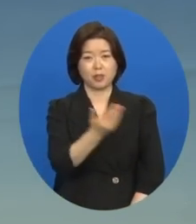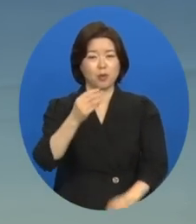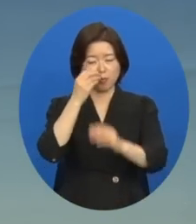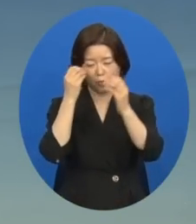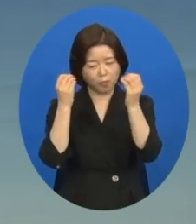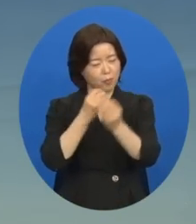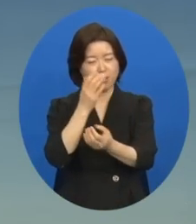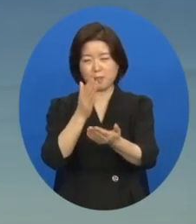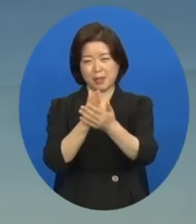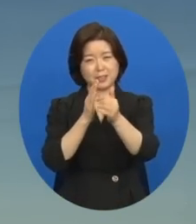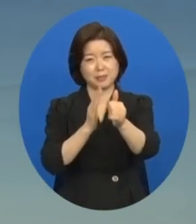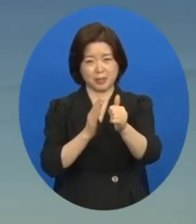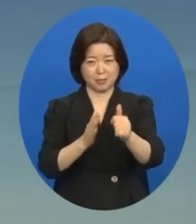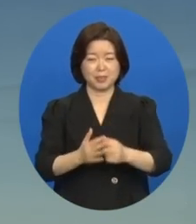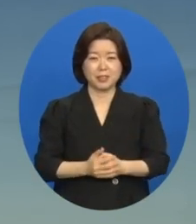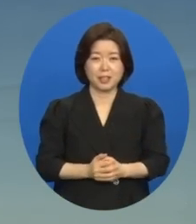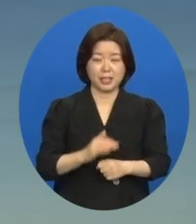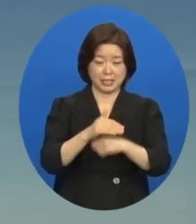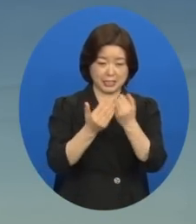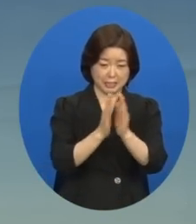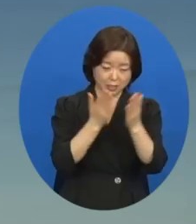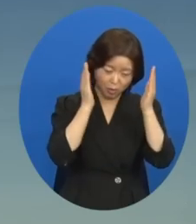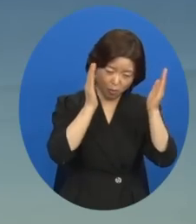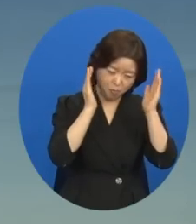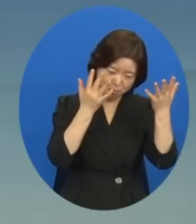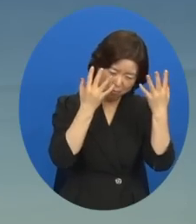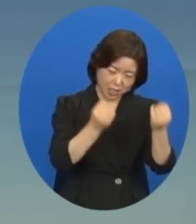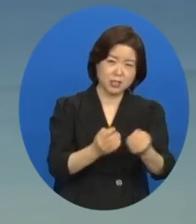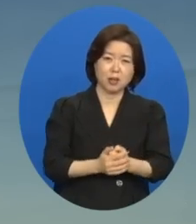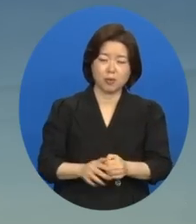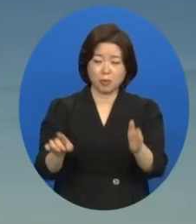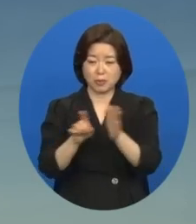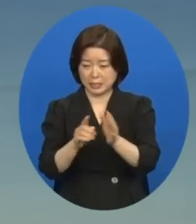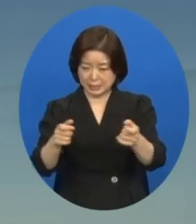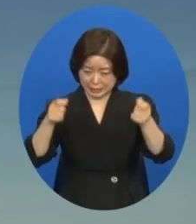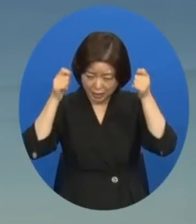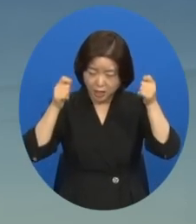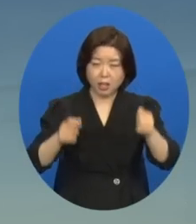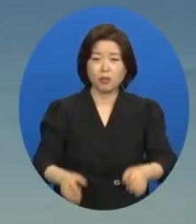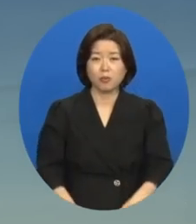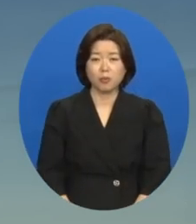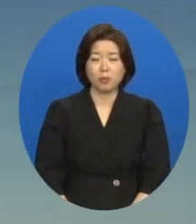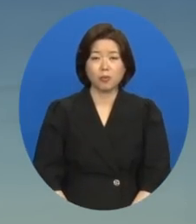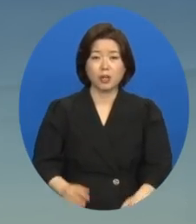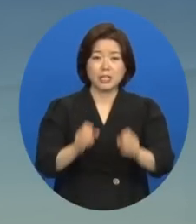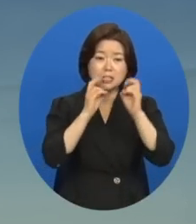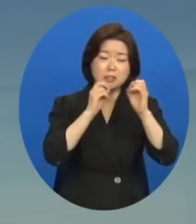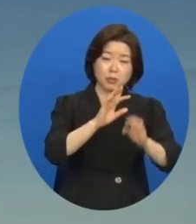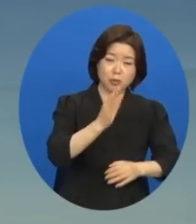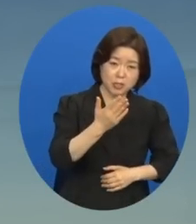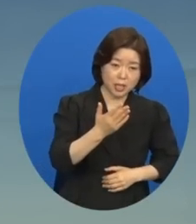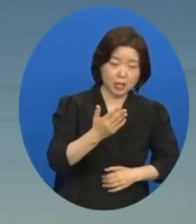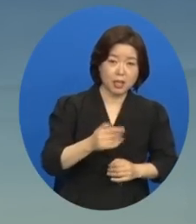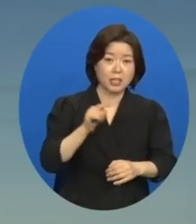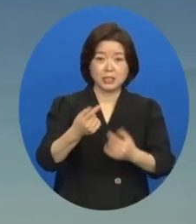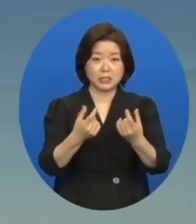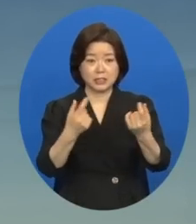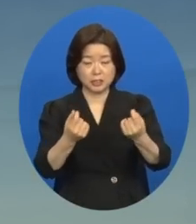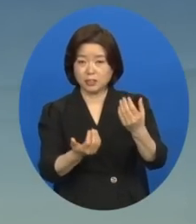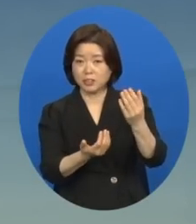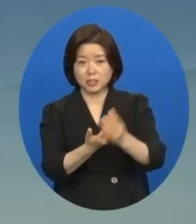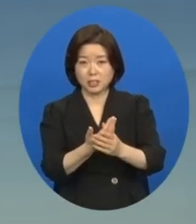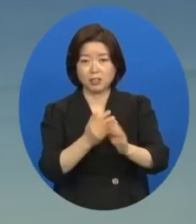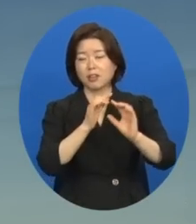돼요. 성경 공부 많이 하고 신학교 나오고 선교사쯤 되면 그런 일이 일어난다고 말씀드리는